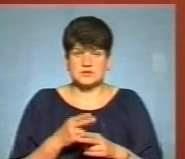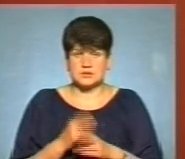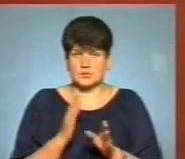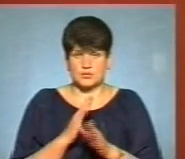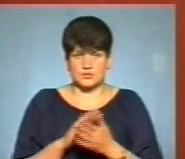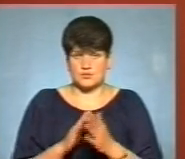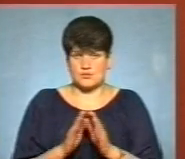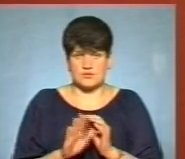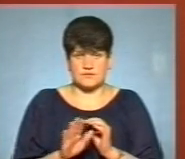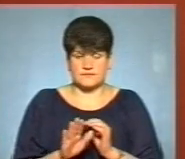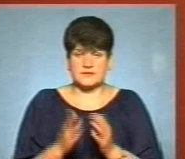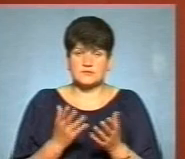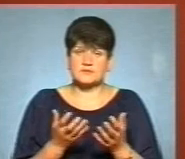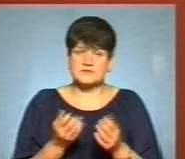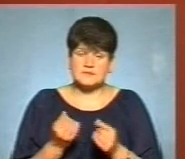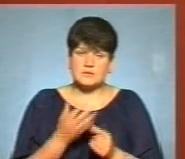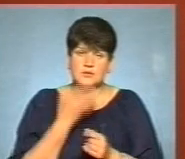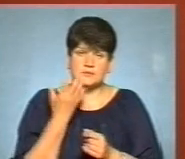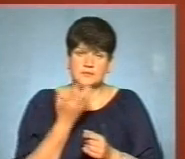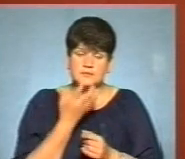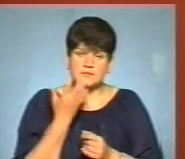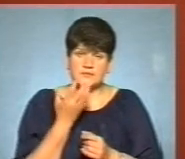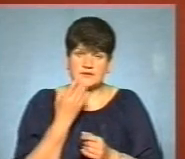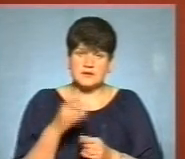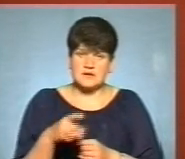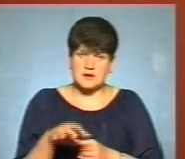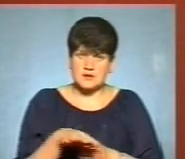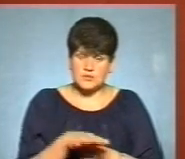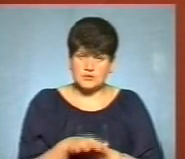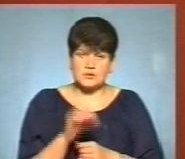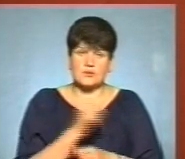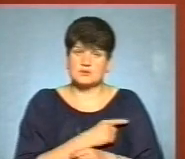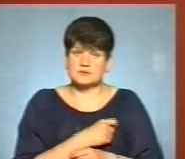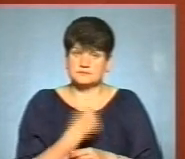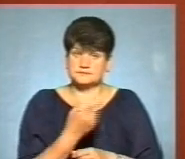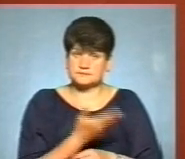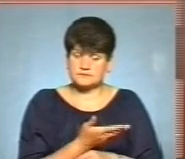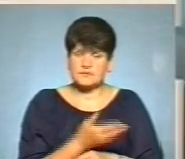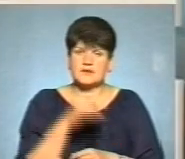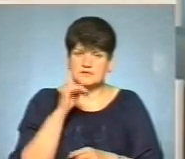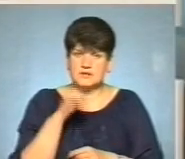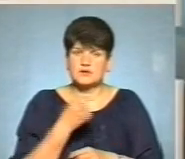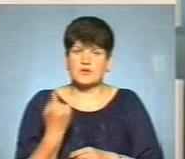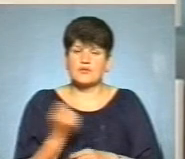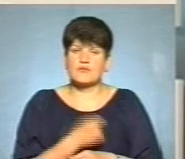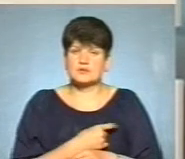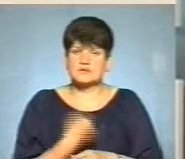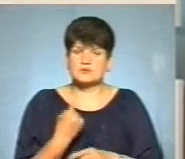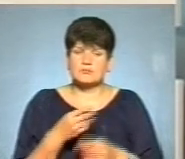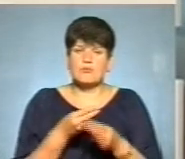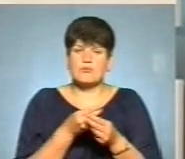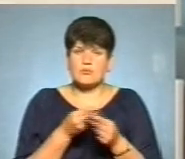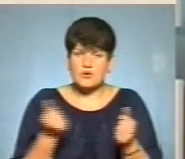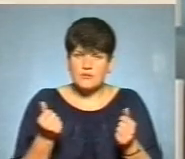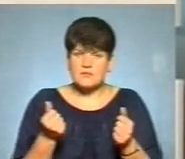умови. Якщо ми візьмемо південні регіони, зокрема Одещина, то ви знаєте, що на Одещині цьогоріч пропала велика кількість, в